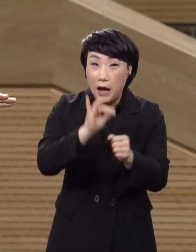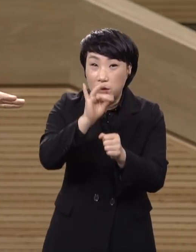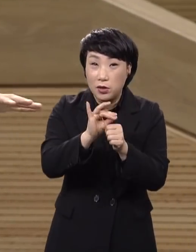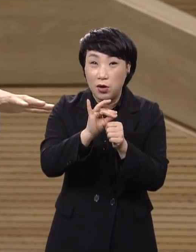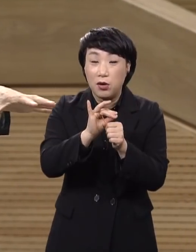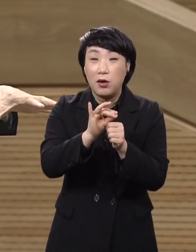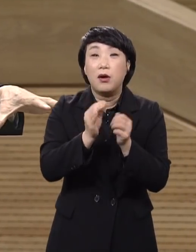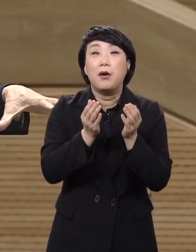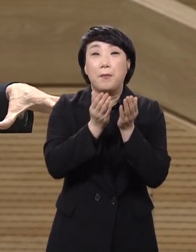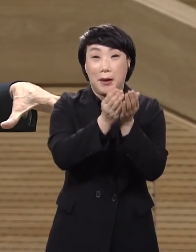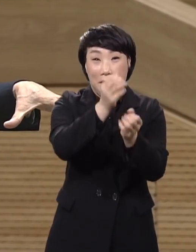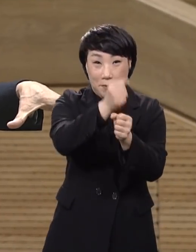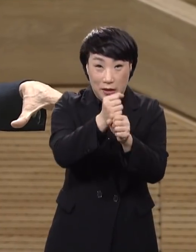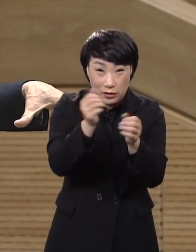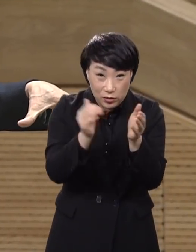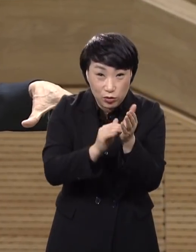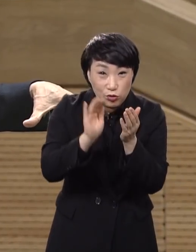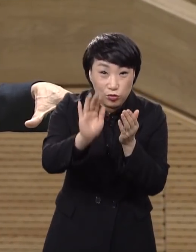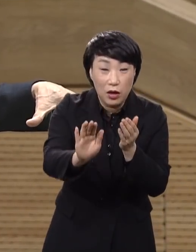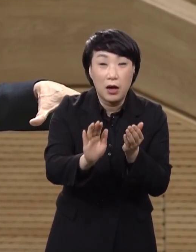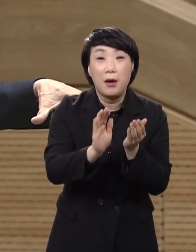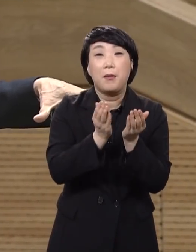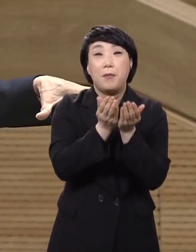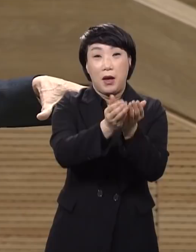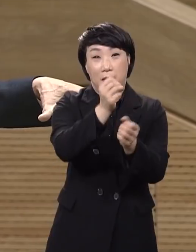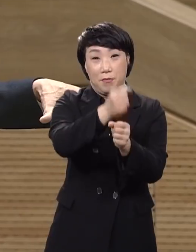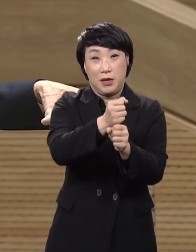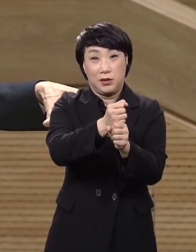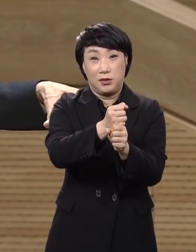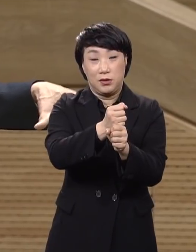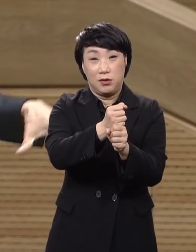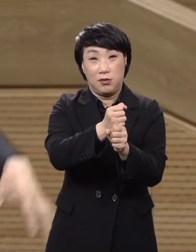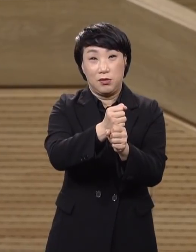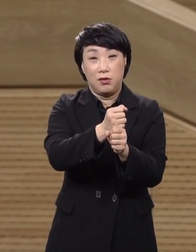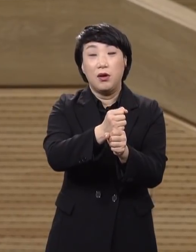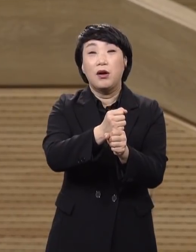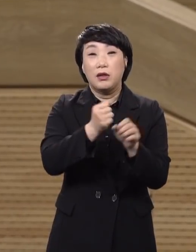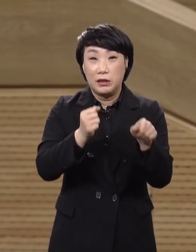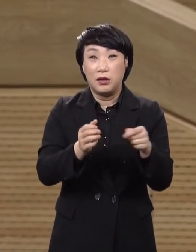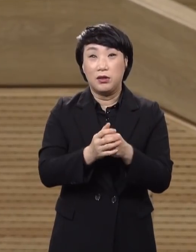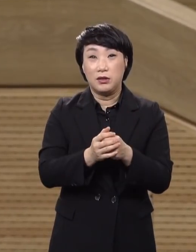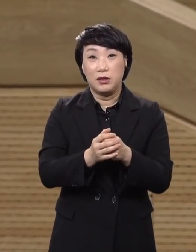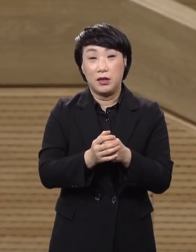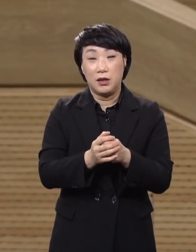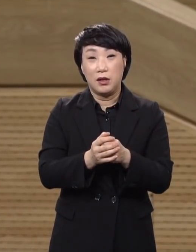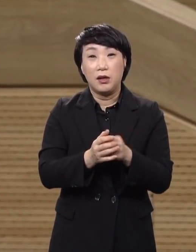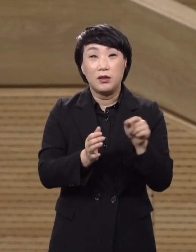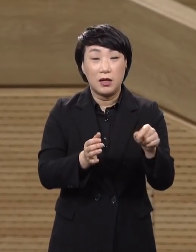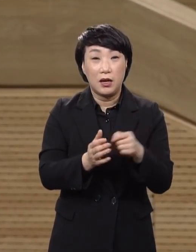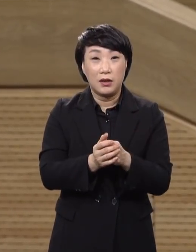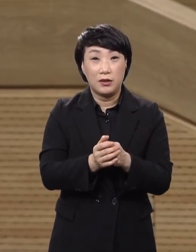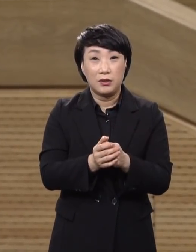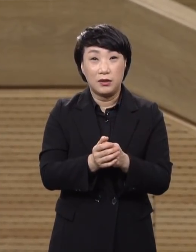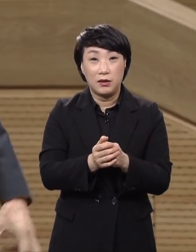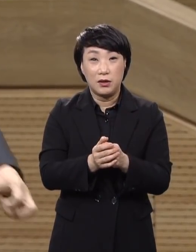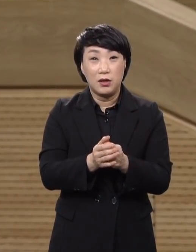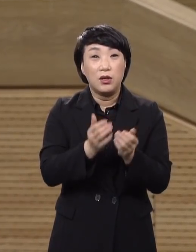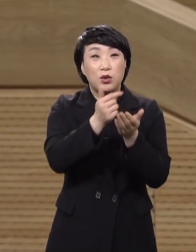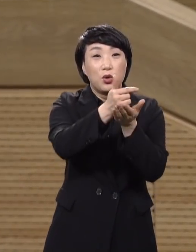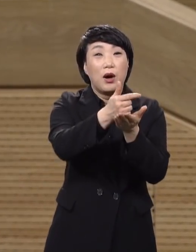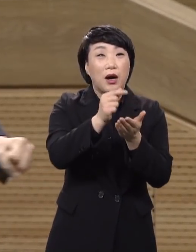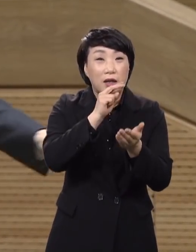지난 다음 방주를 진 효력은 나타나기 시작합니다. 노아야 방주문 열어.